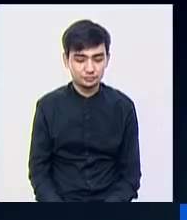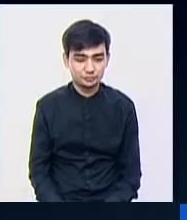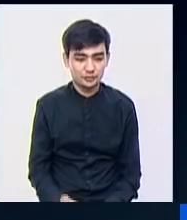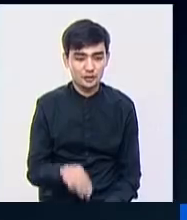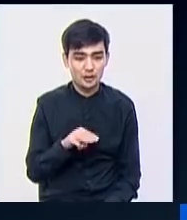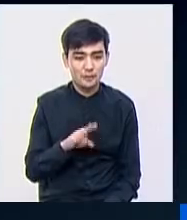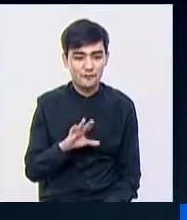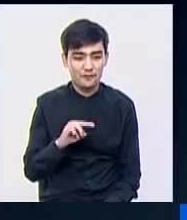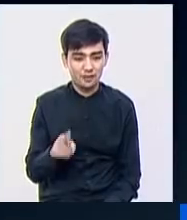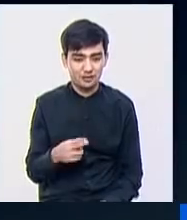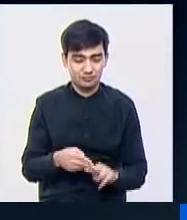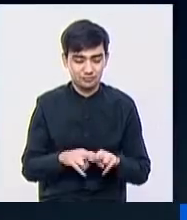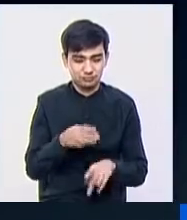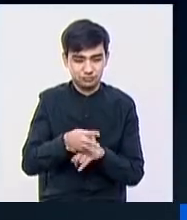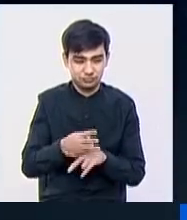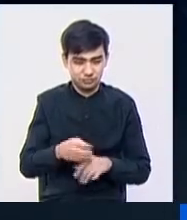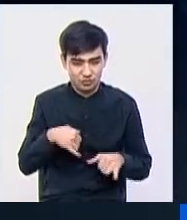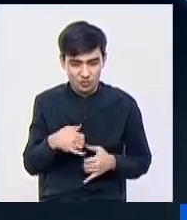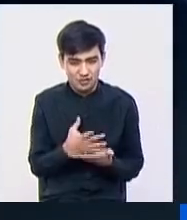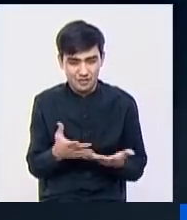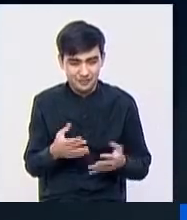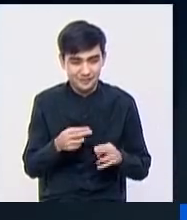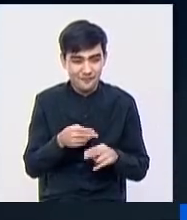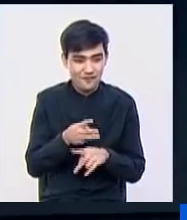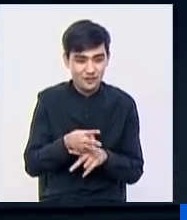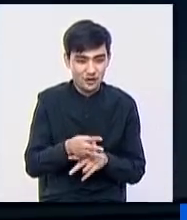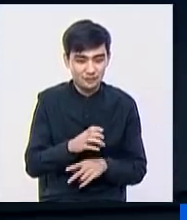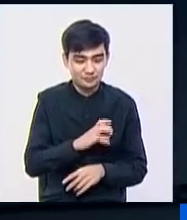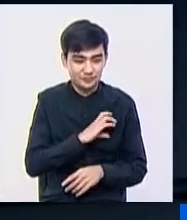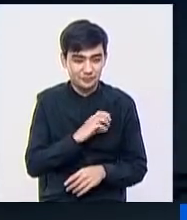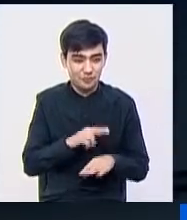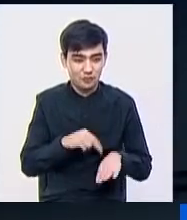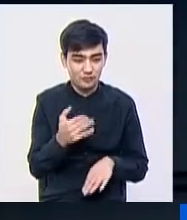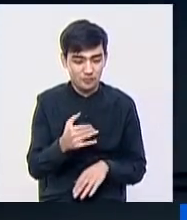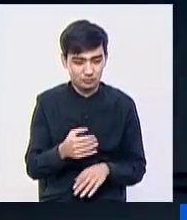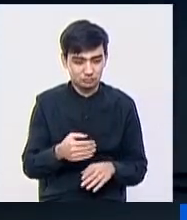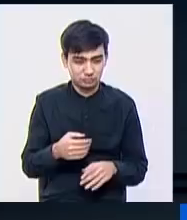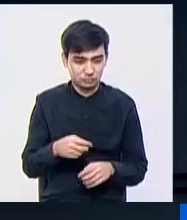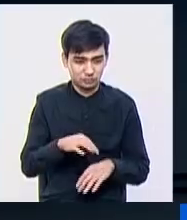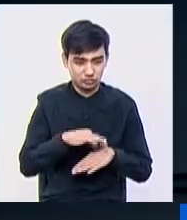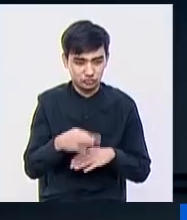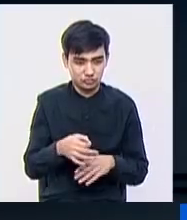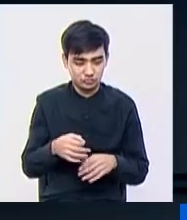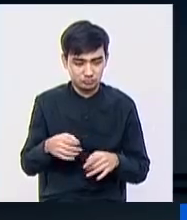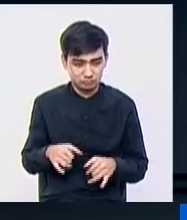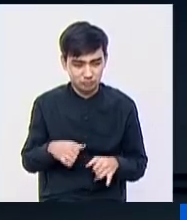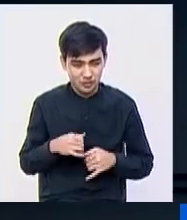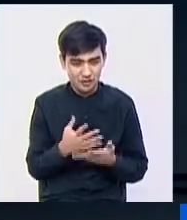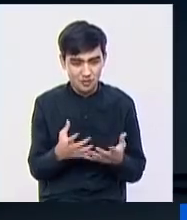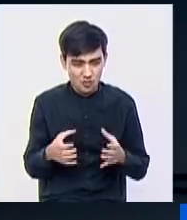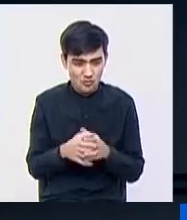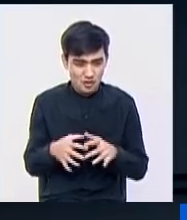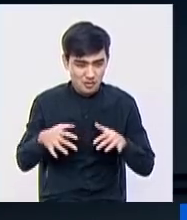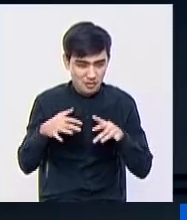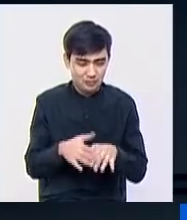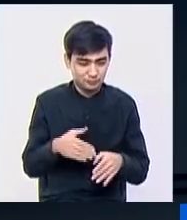МВД обнародовала кадры зверств экстремистов, снятые на видео жетоны полицейских. Жестокость нападавших поражает. Целыми группами они